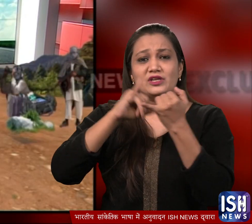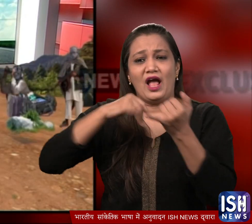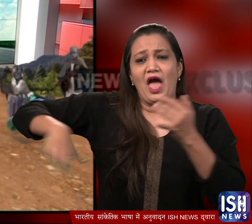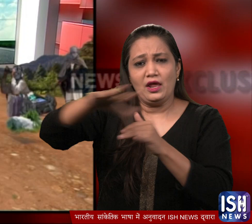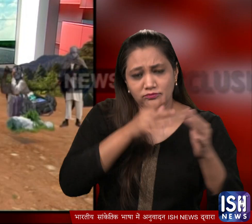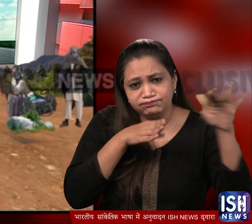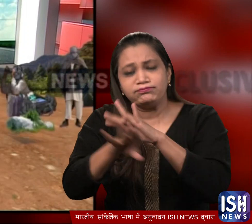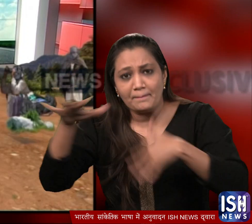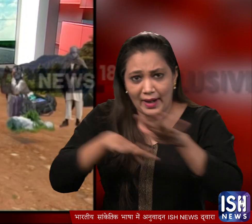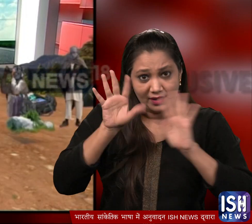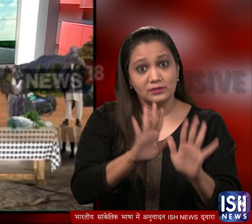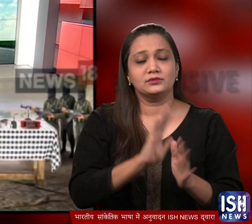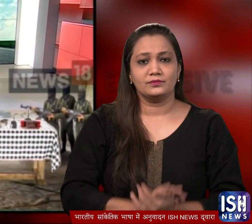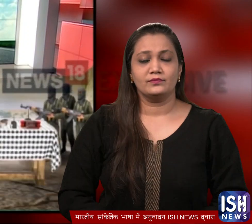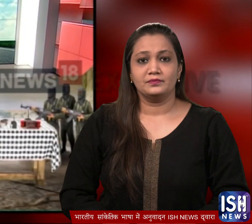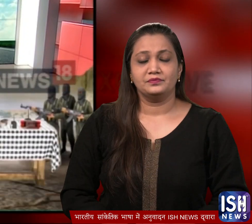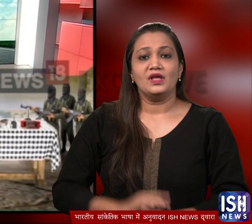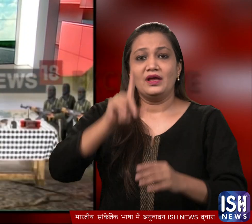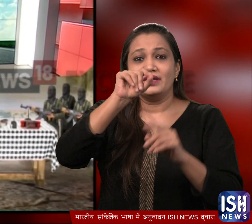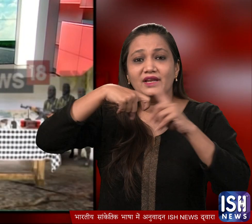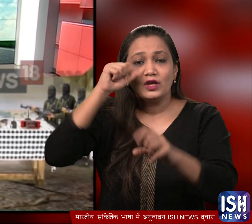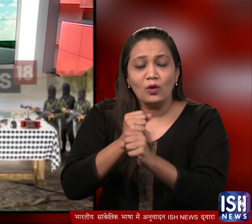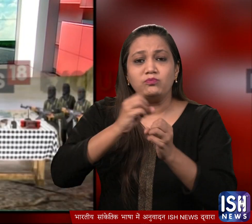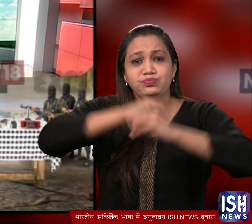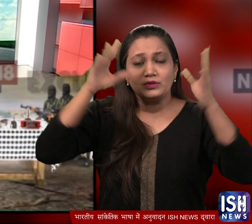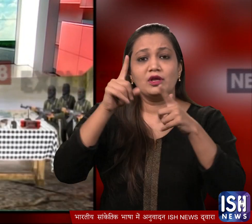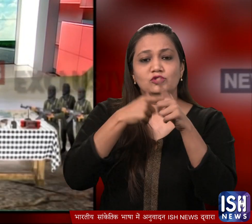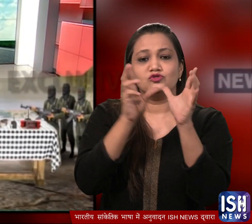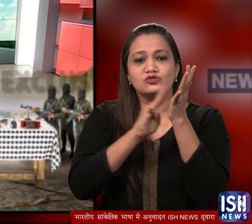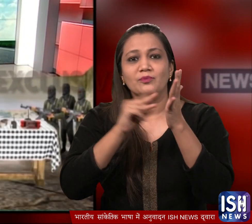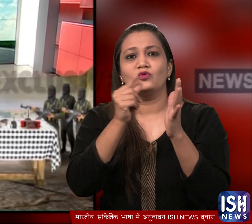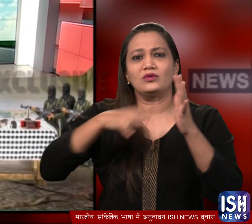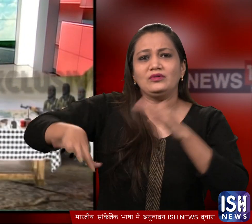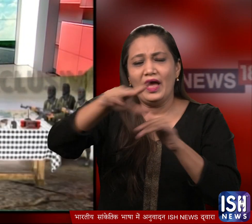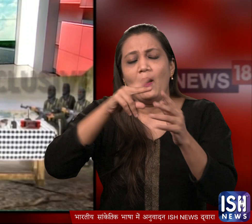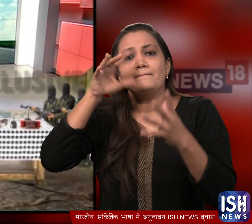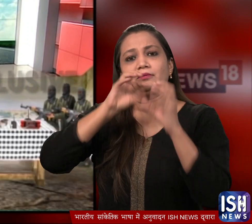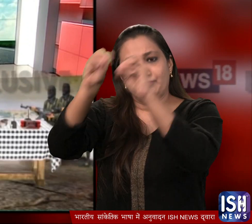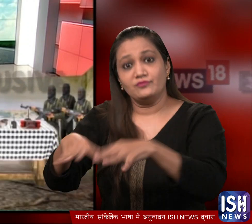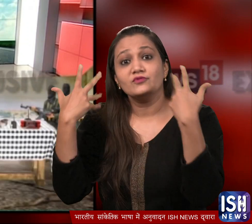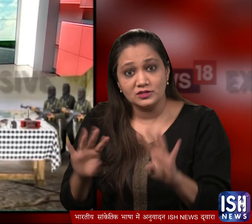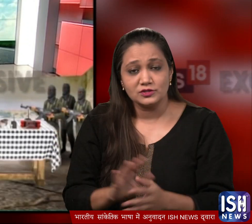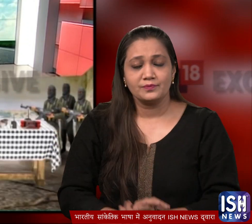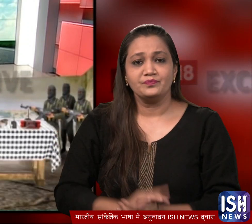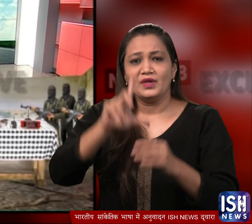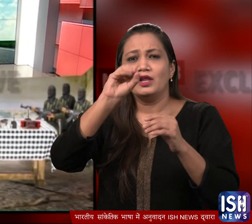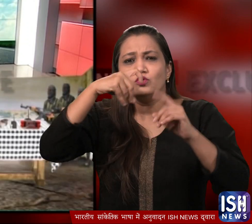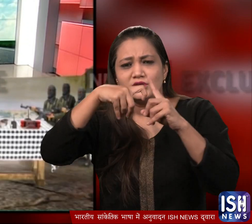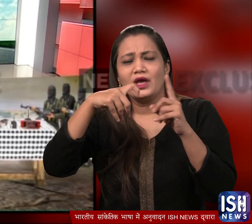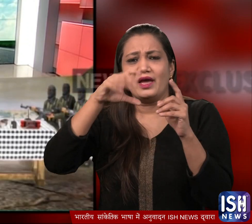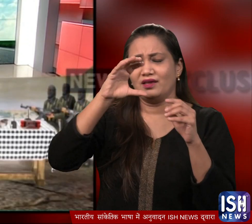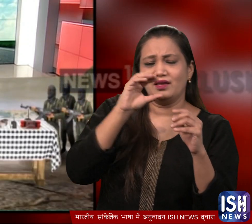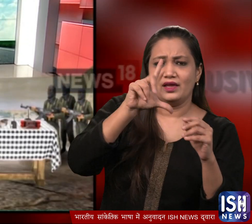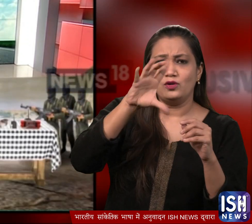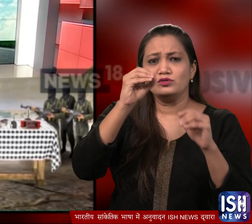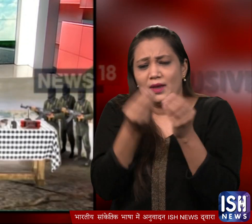कोशिश में जुटे हैं। खबर यह भी है कि वो 10 किलो से ज्यादा विस्फोटक जम्मू कश्मीर के केरन सेक्टर में ला भी चुके हैं, जिसे एलओसी के पास किसी जगह पर